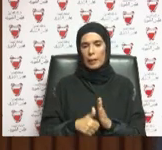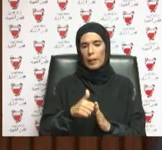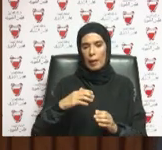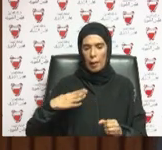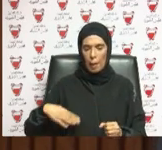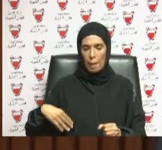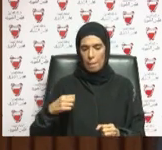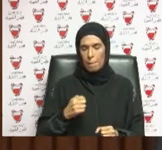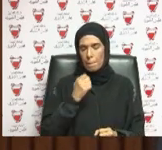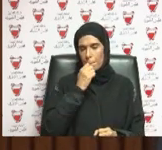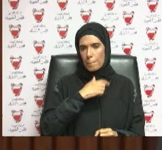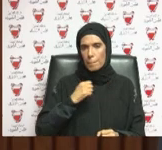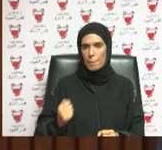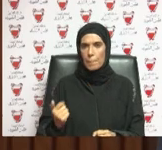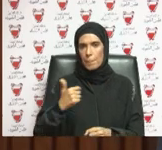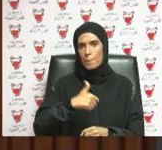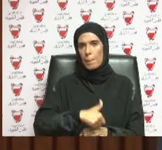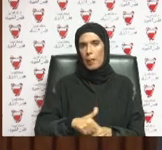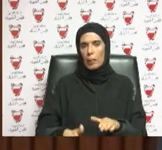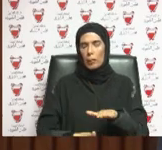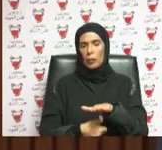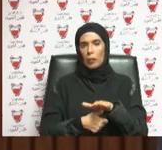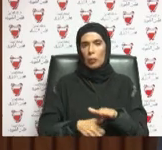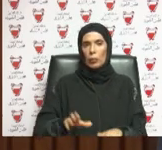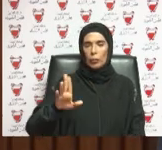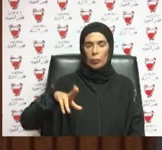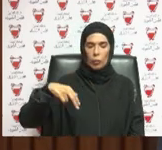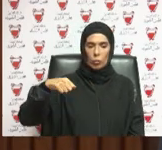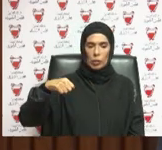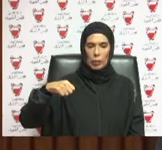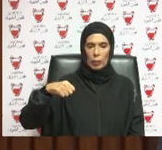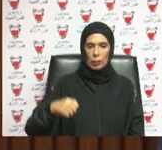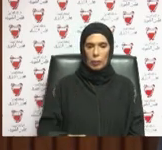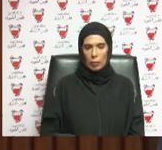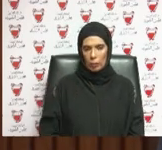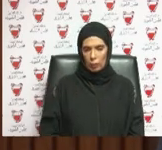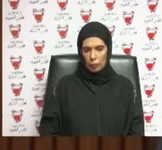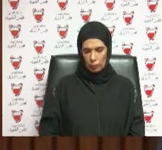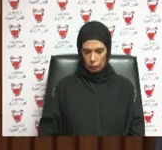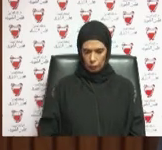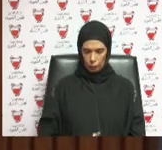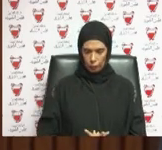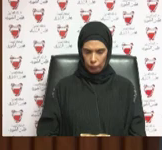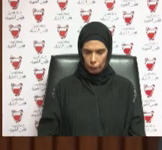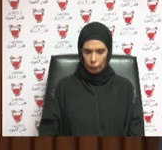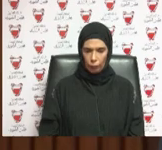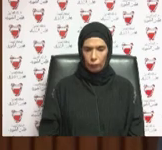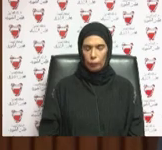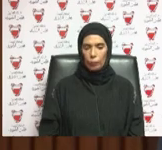الملكي ولي العهد نائب القائد الأعلى رئيس مجلس الوزراء، وسدد على طريق الخير والحق